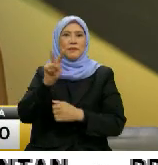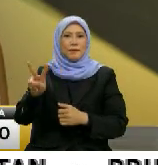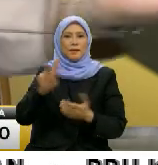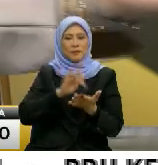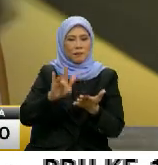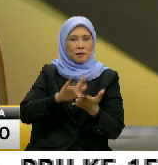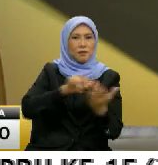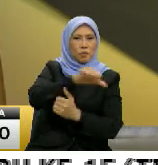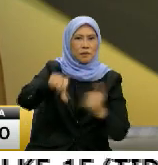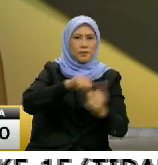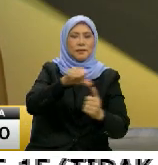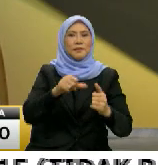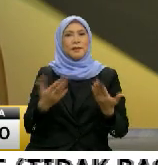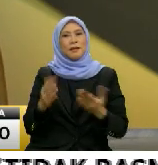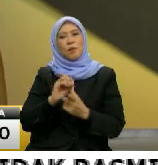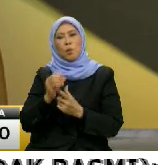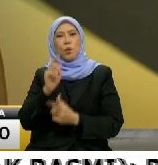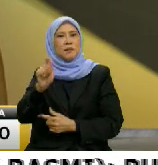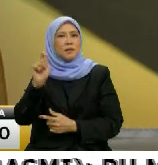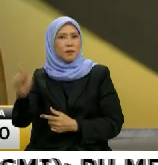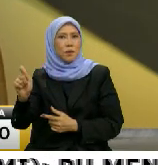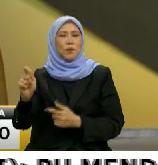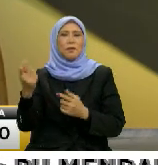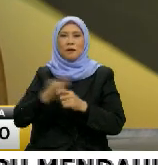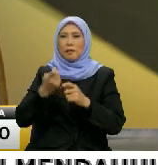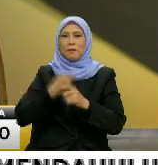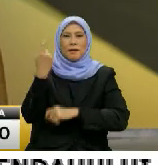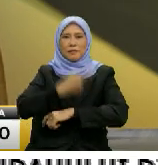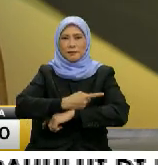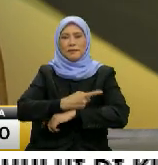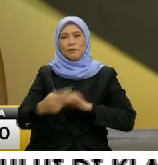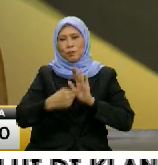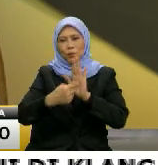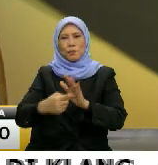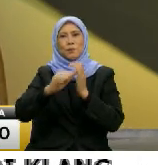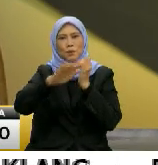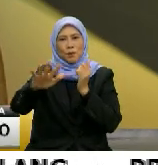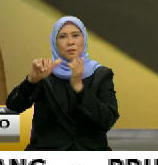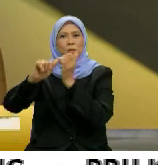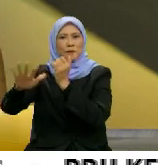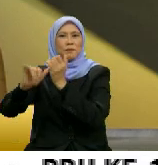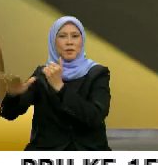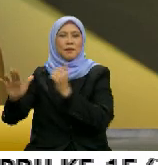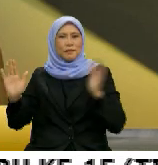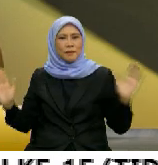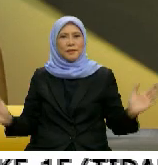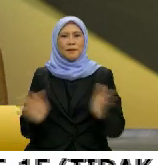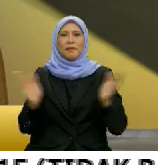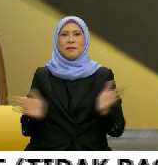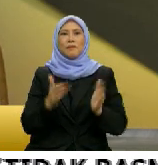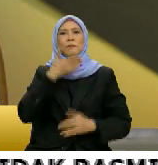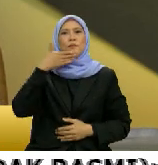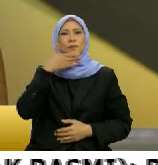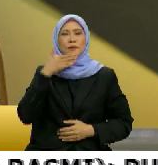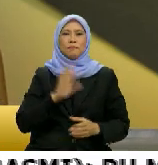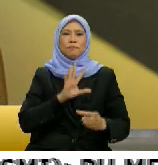sosial dan juga proses TikTokization yang terus saban hari membawa ruang dan peluang untuk menggalakkan orang muda